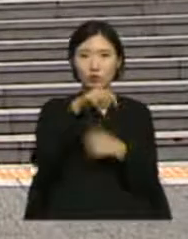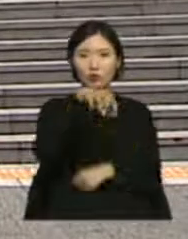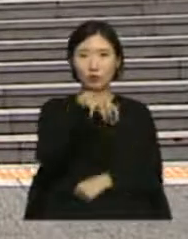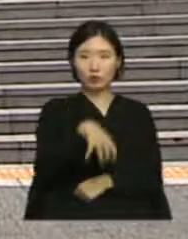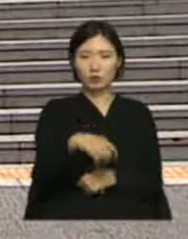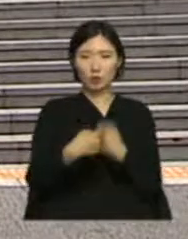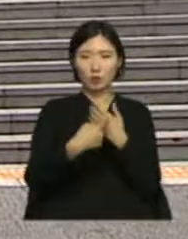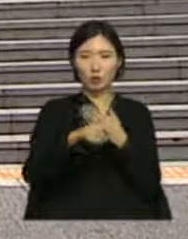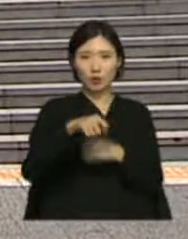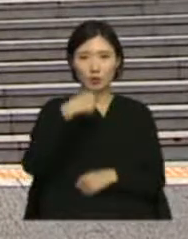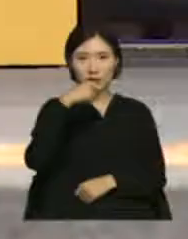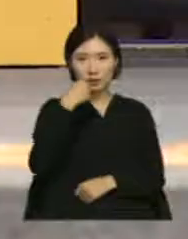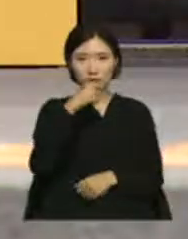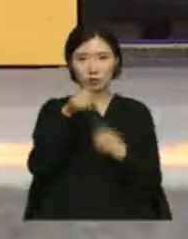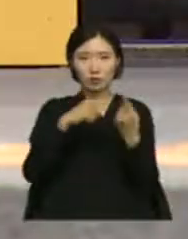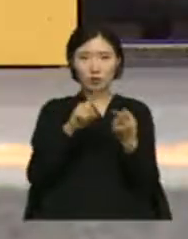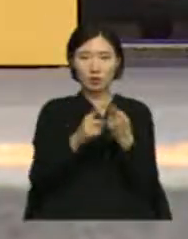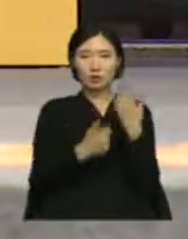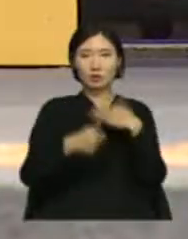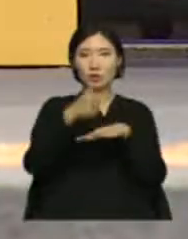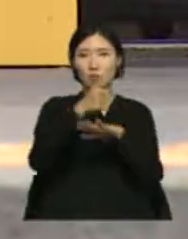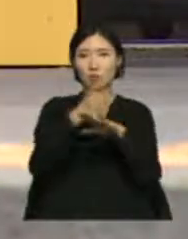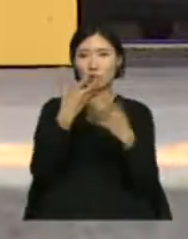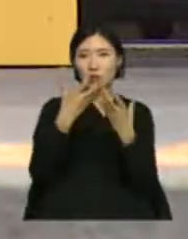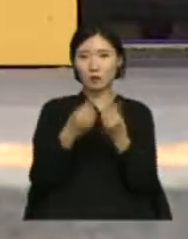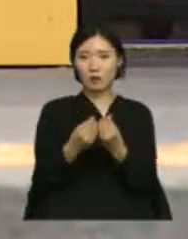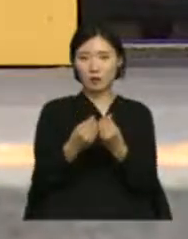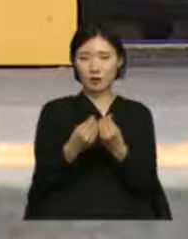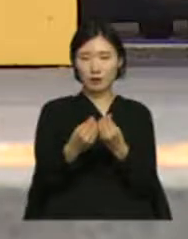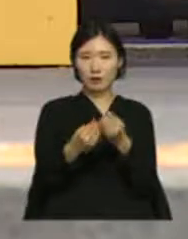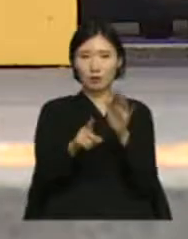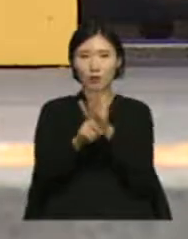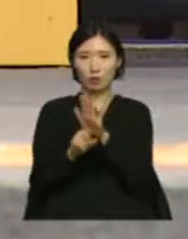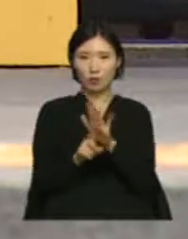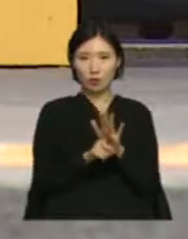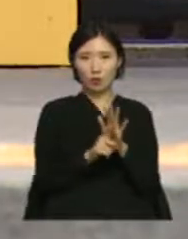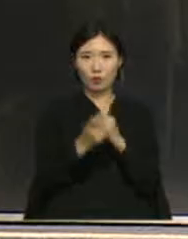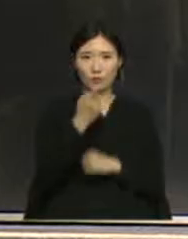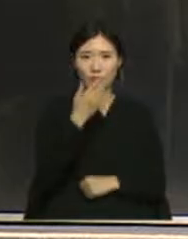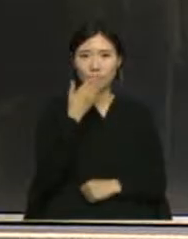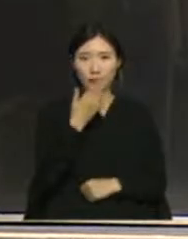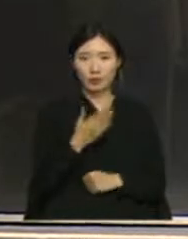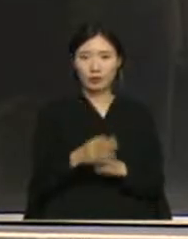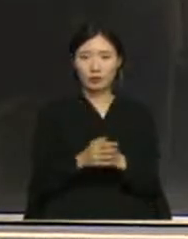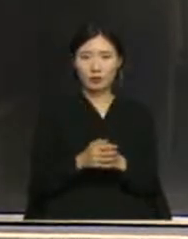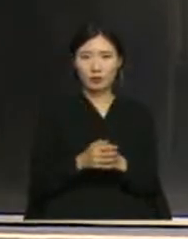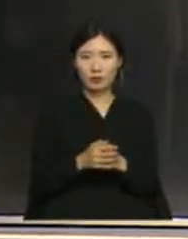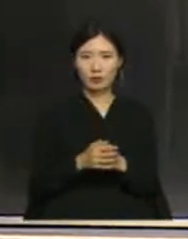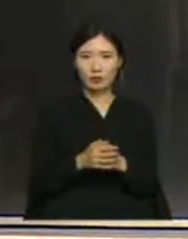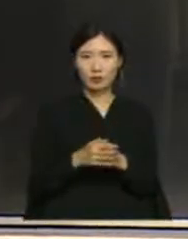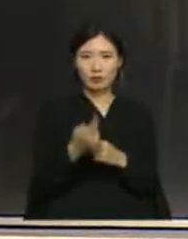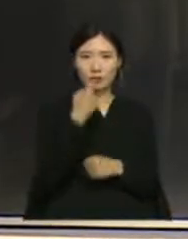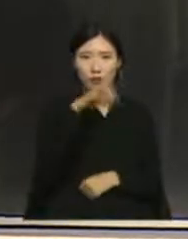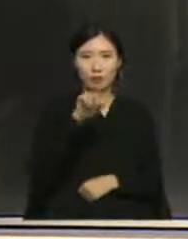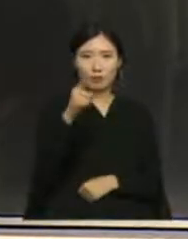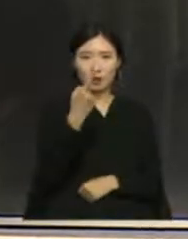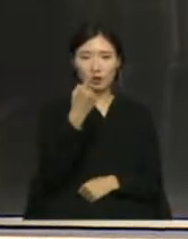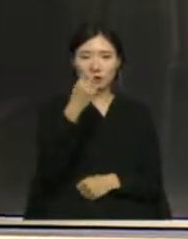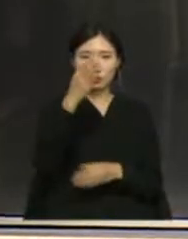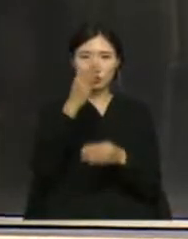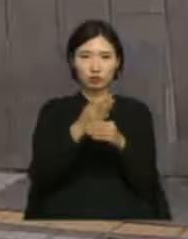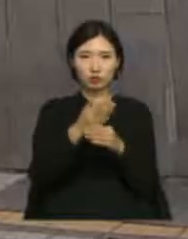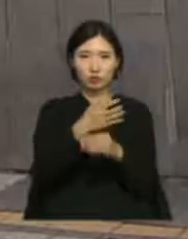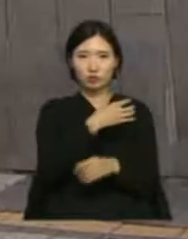교육장에서 외식업 경영에 대한 성공 사례와 마케팅 전략 등을 배울 수 있습니다. 수강료 100만 원 중